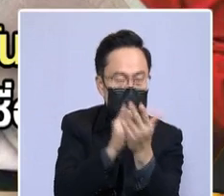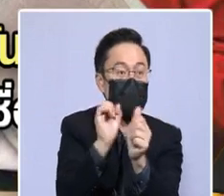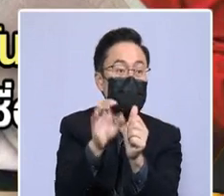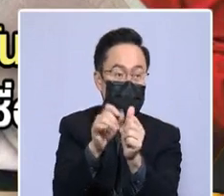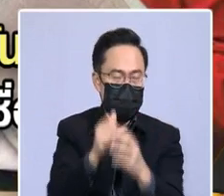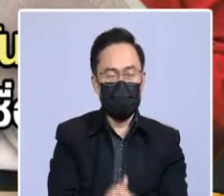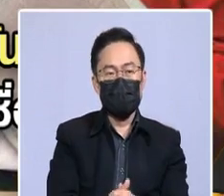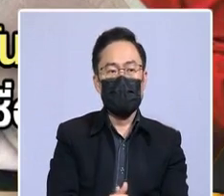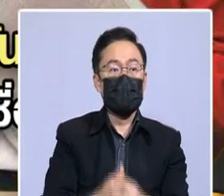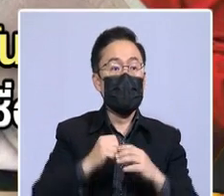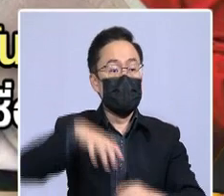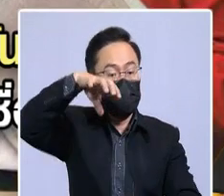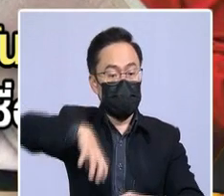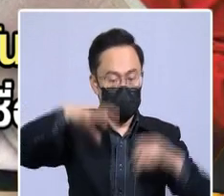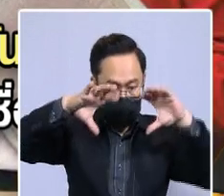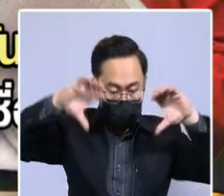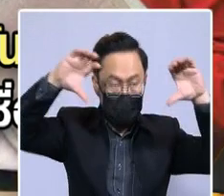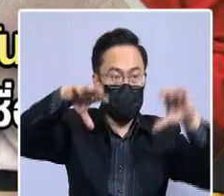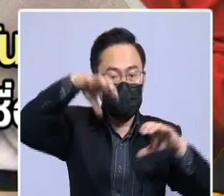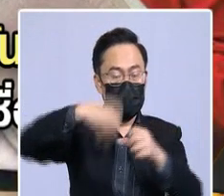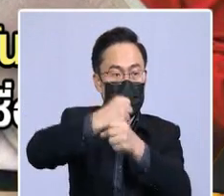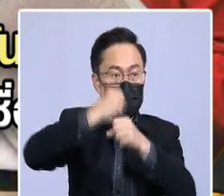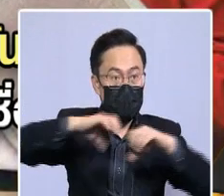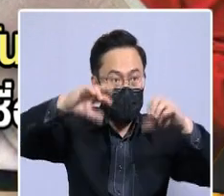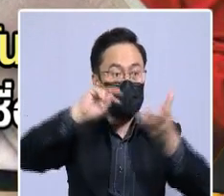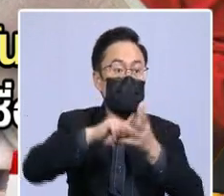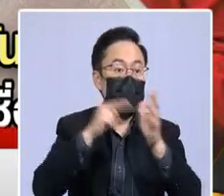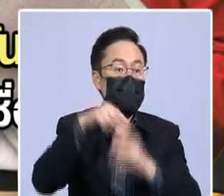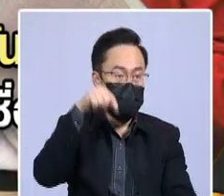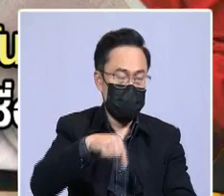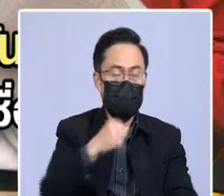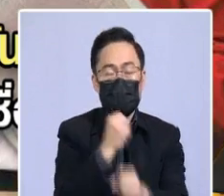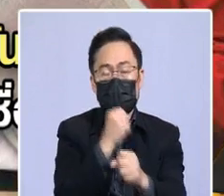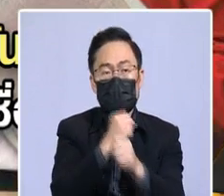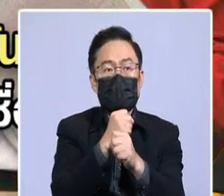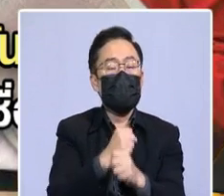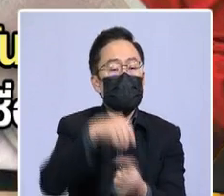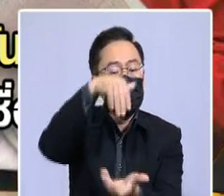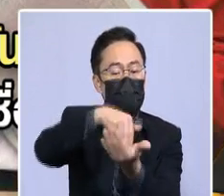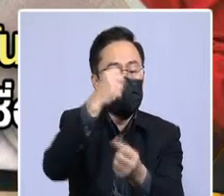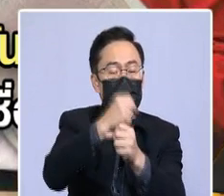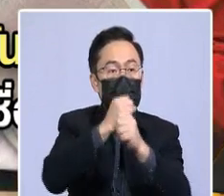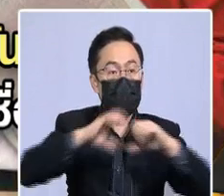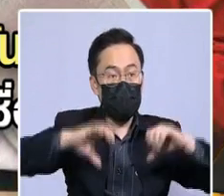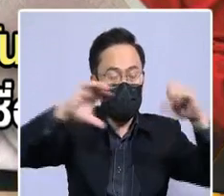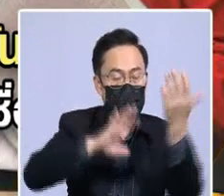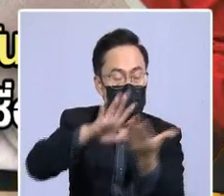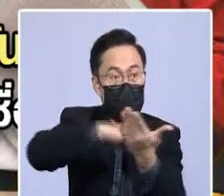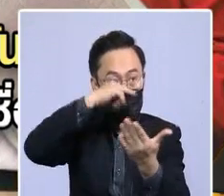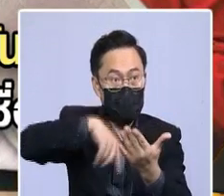าลมันเป็นศูนย์กลางอำนาจที่เราเห็นว่าเวลามอบมาที่อะไรก็ปวดหัวทุกทีต้องมานั่งกั้นนอกกั้นลวดหนามกั้นอะไรตุ้งนังให้มันน่าเกลียดอ่